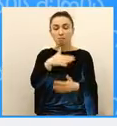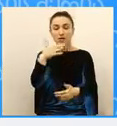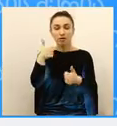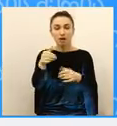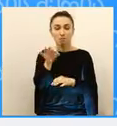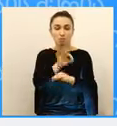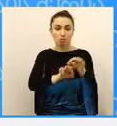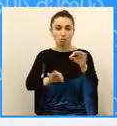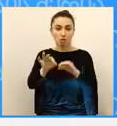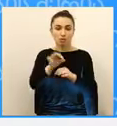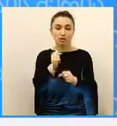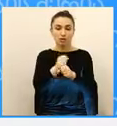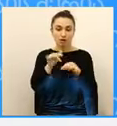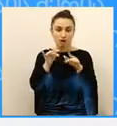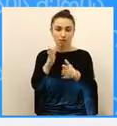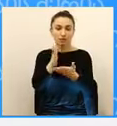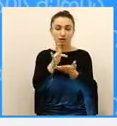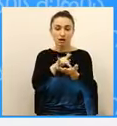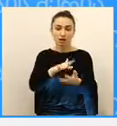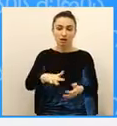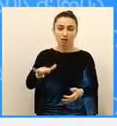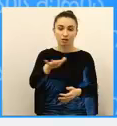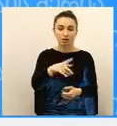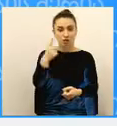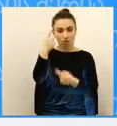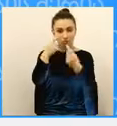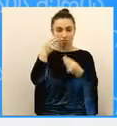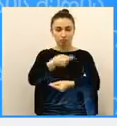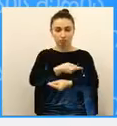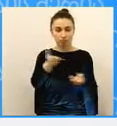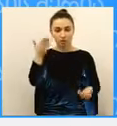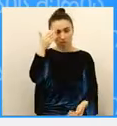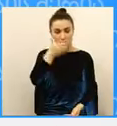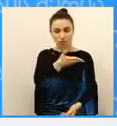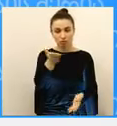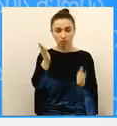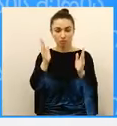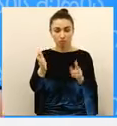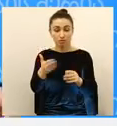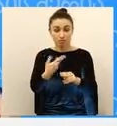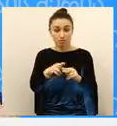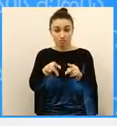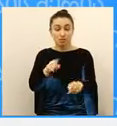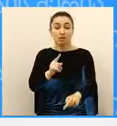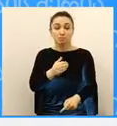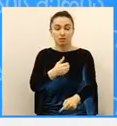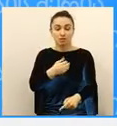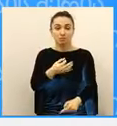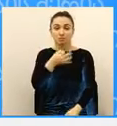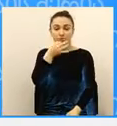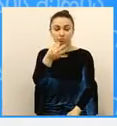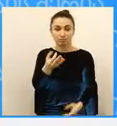კარგ პროექტს გავაკეთებთ ქალაქში და, რა თქმა უნდა, ინფორმაციას მივაწოდებთ საზოგადოებას. Ეს იყო რაც მინდოდა